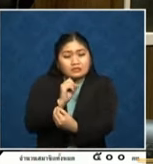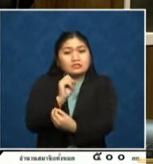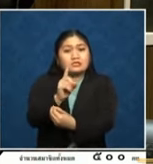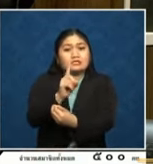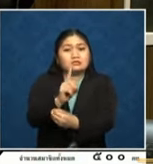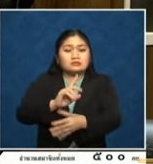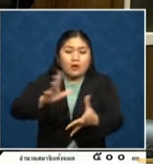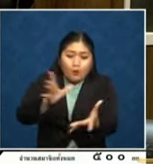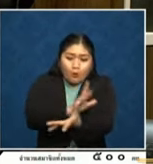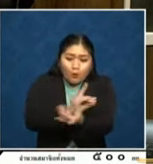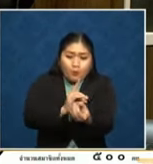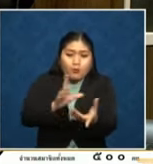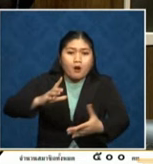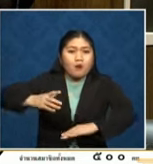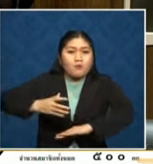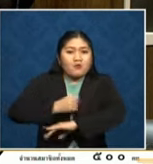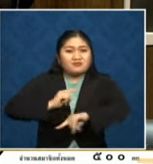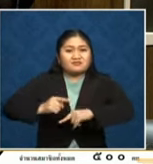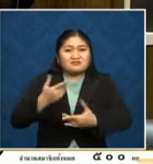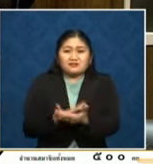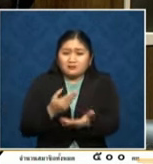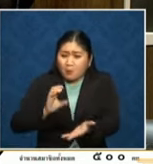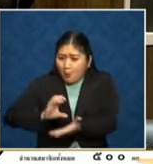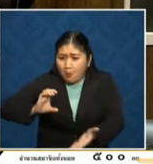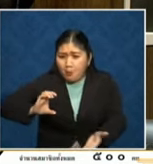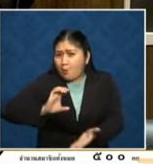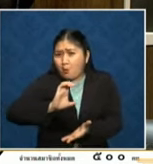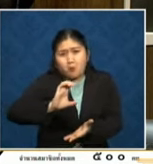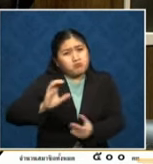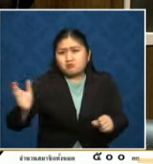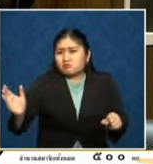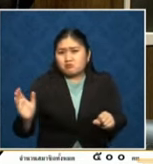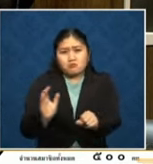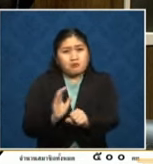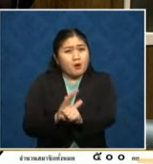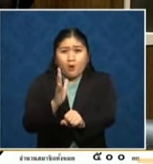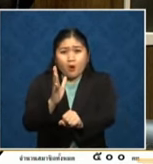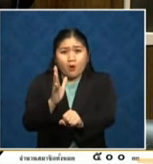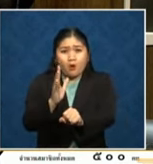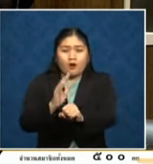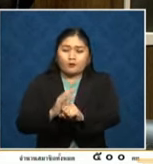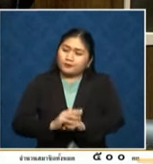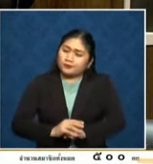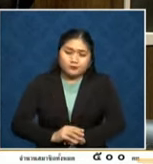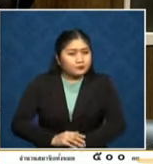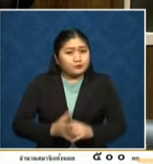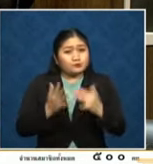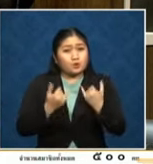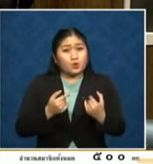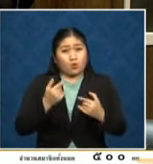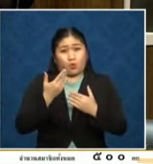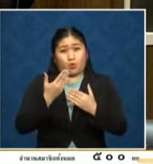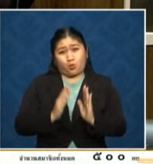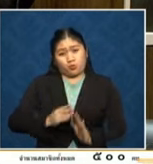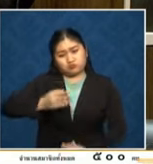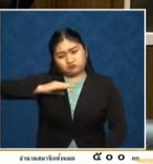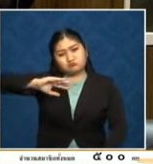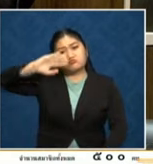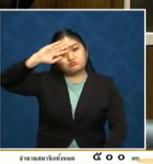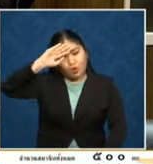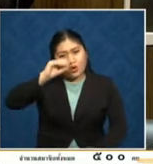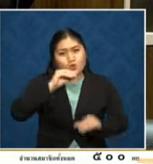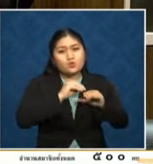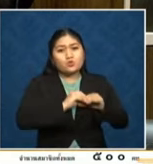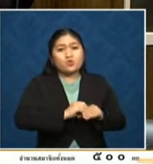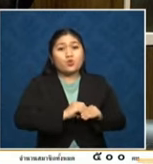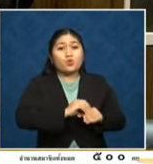ะครับงบประมาณไม่พอท่านประธานที่เคารพครับงบประมาณไม่พอทำให้ผู้ป่วยที่อยู่โรงพยาบาลอยู่โรงพยาบาลได้